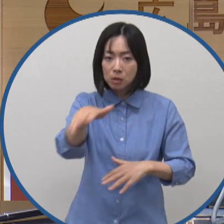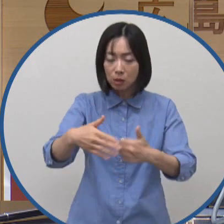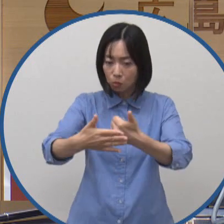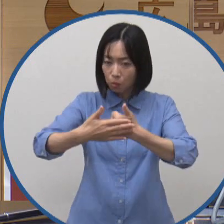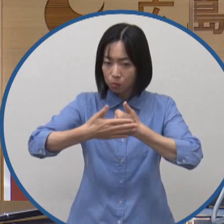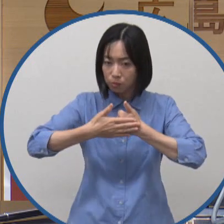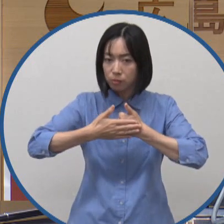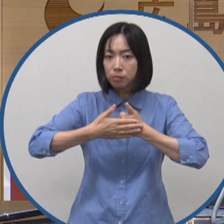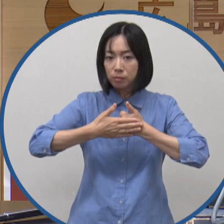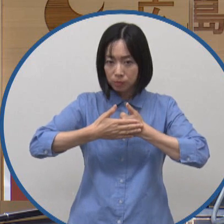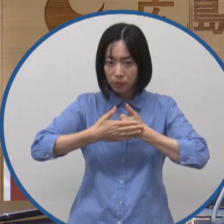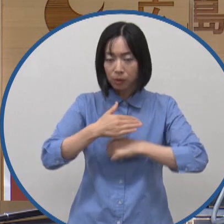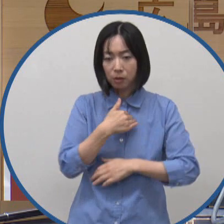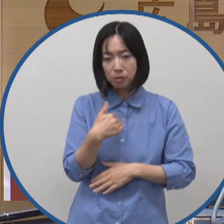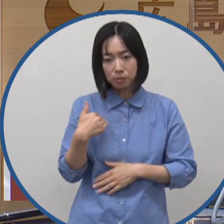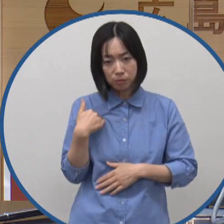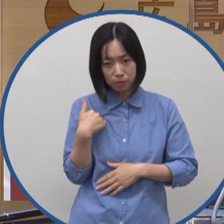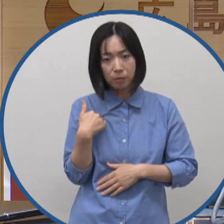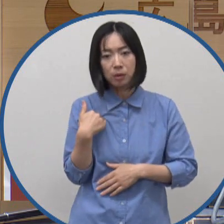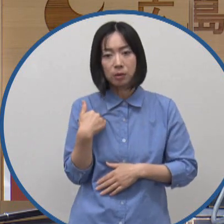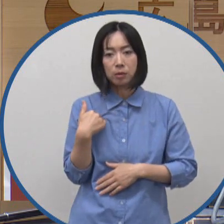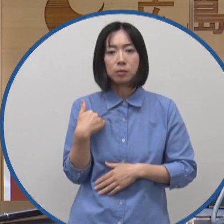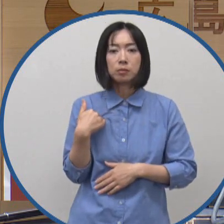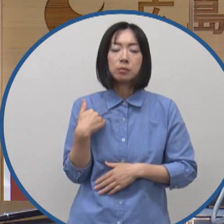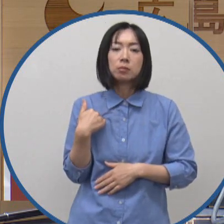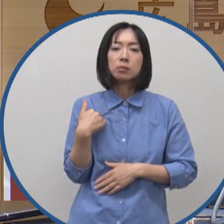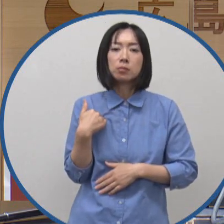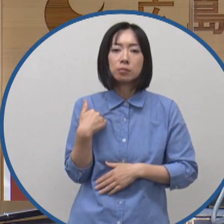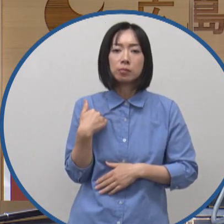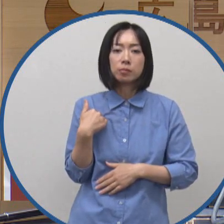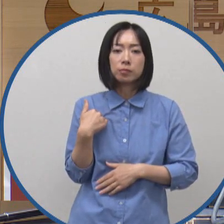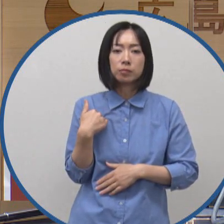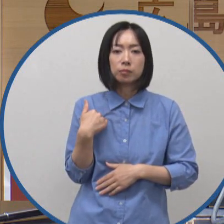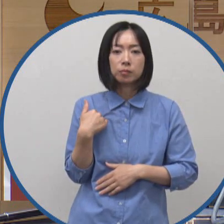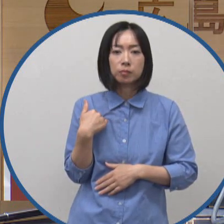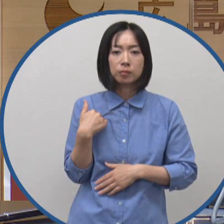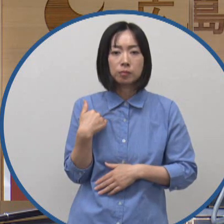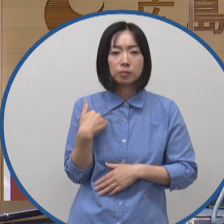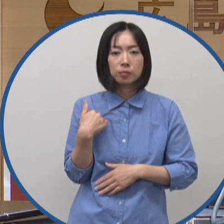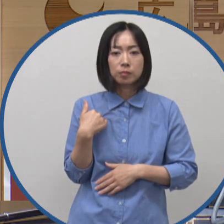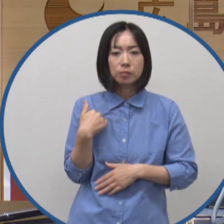いただいて、できるだけ、こういった